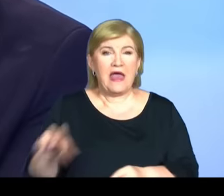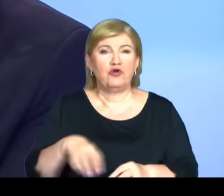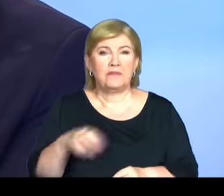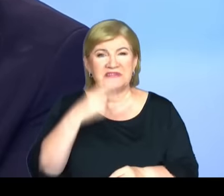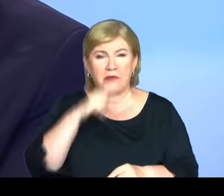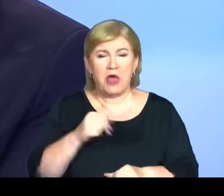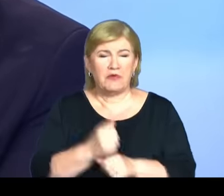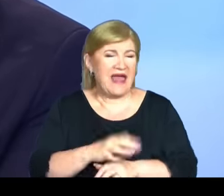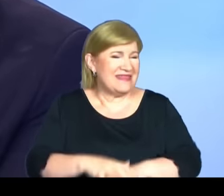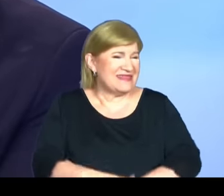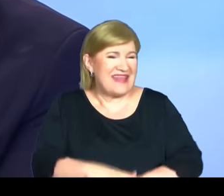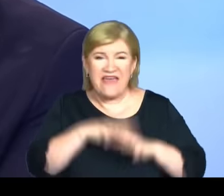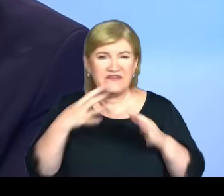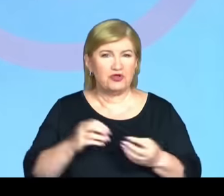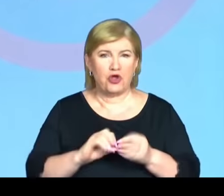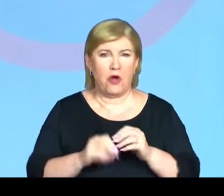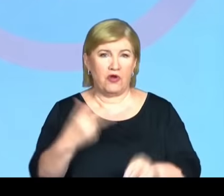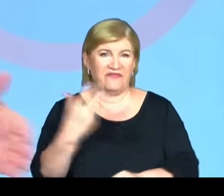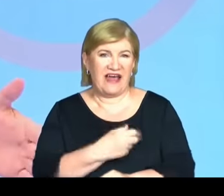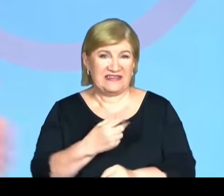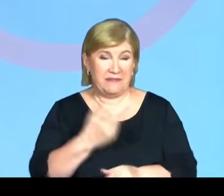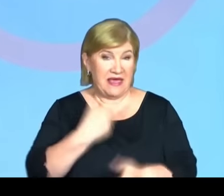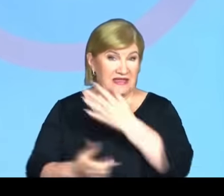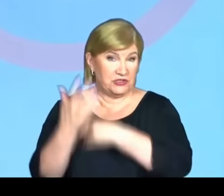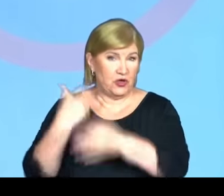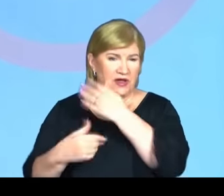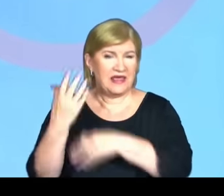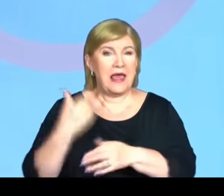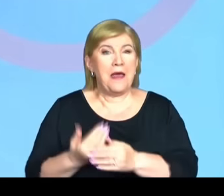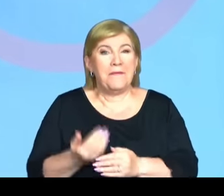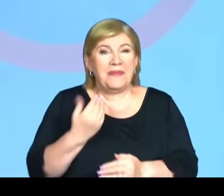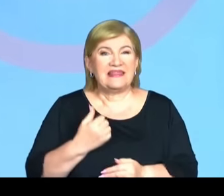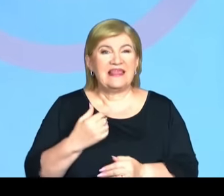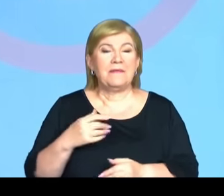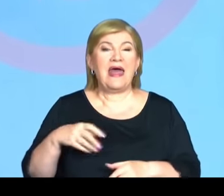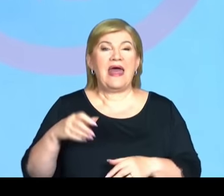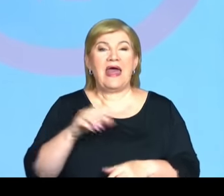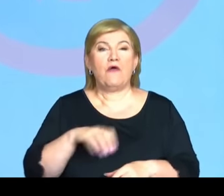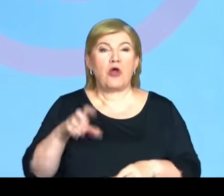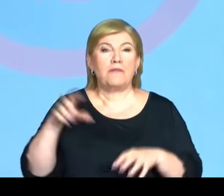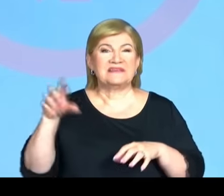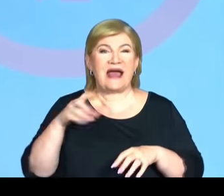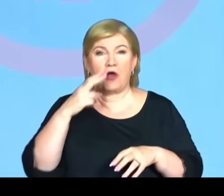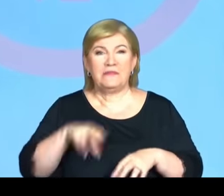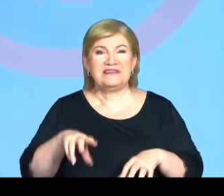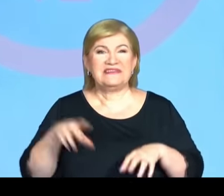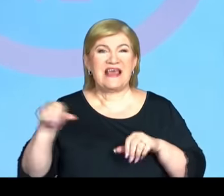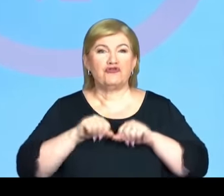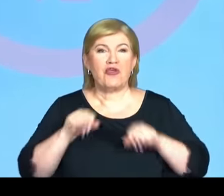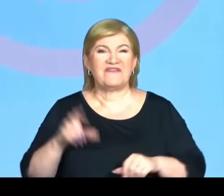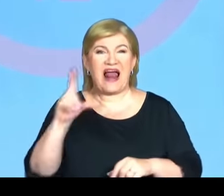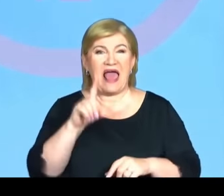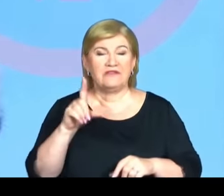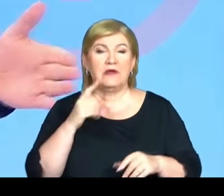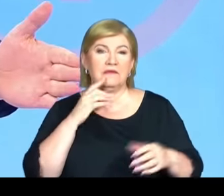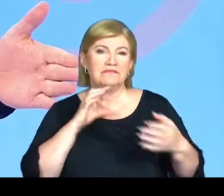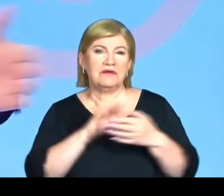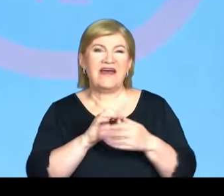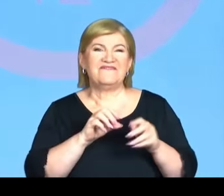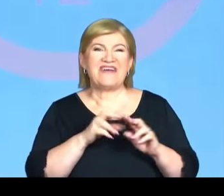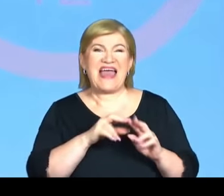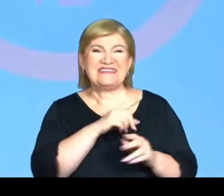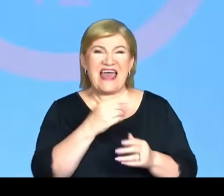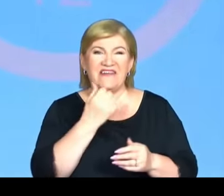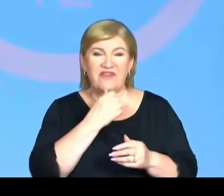s vakcínami v histórii, a to tak, že predtým si šéfka Európskej komisie von der Leyenová písala tajné SMSky so šéfom Pfizeru. A keď sa na to